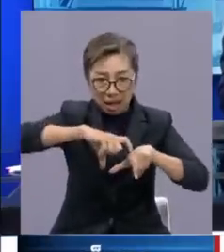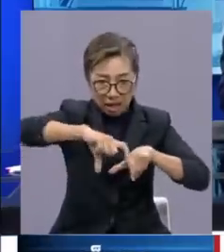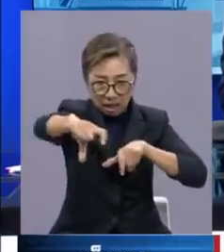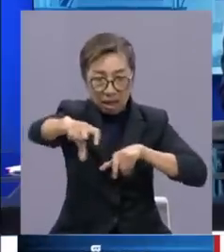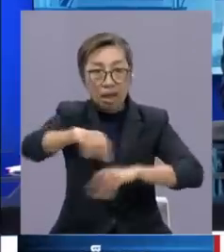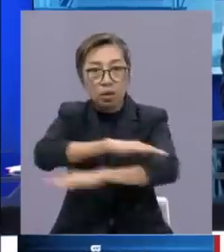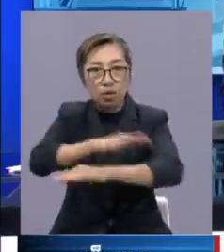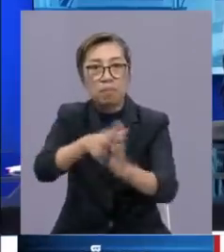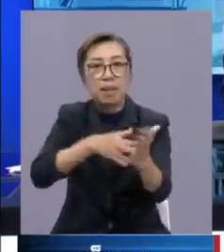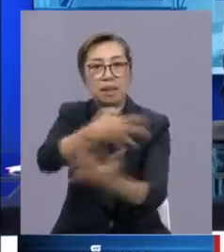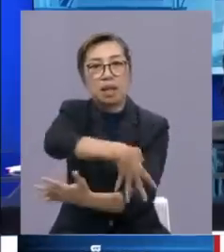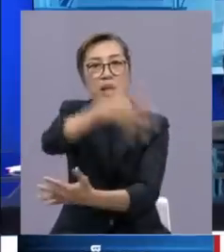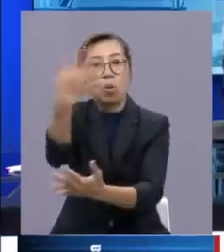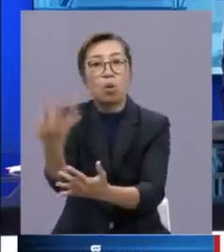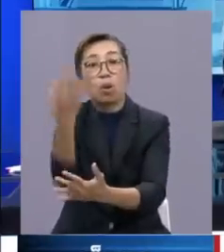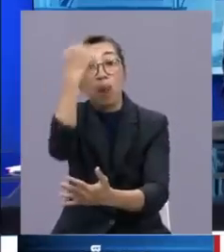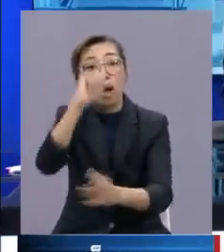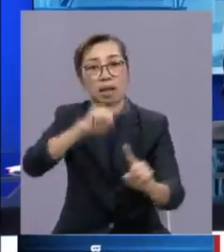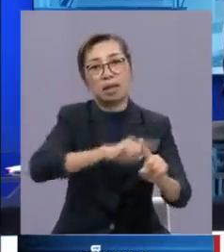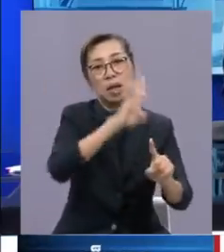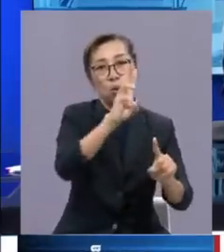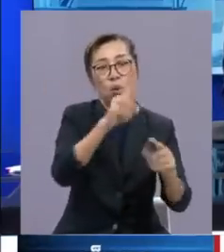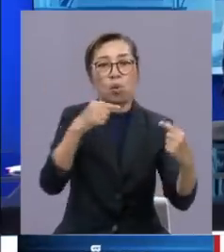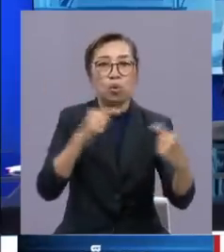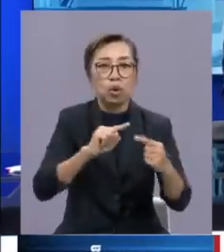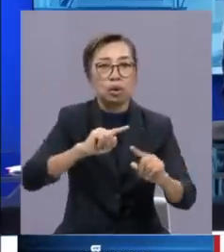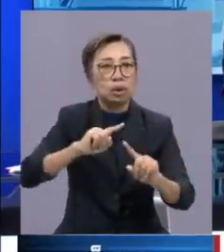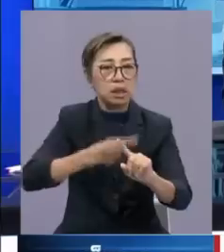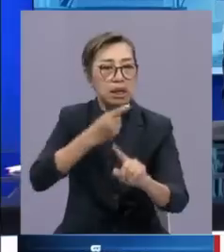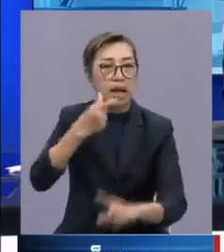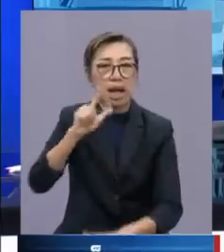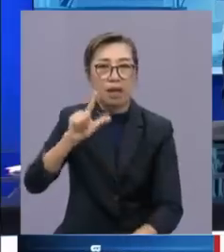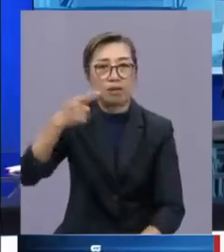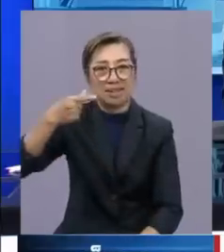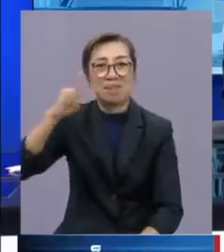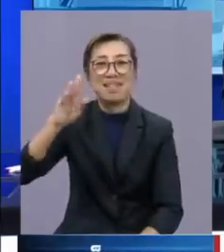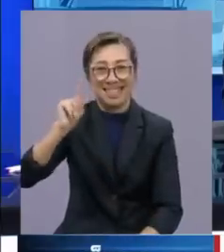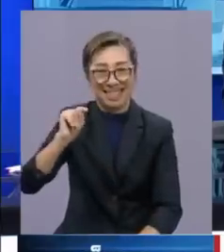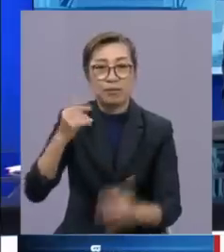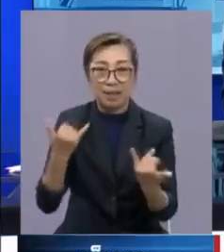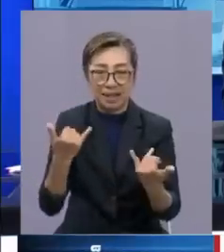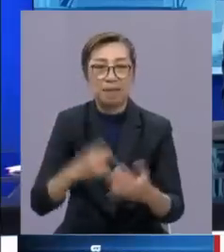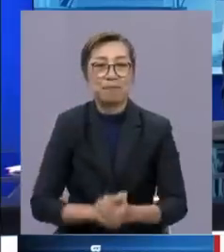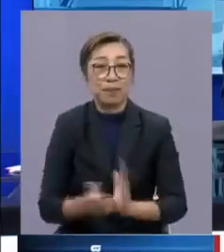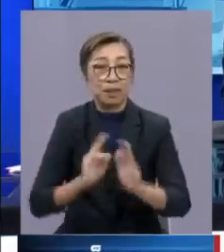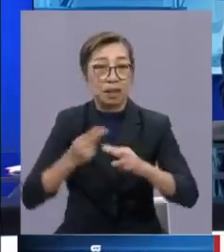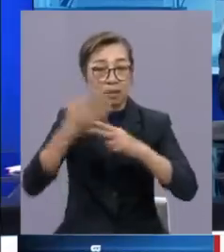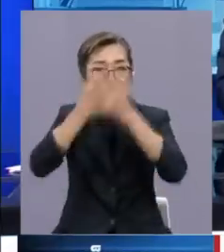สีรุ้งครับก็ช่วงนี้เดือนPride Monthกันด้วยมิถุนายนนะครับลาไปด้วยภาพนี้นะครับขอบคุณอาจารย์ล่ามภาษามือนะ